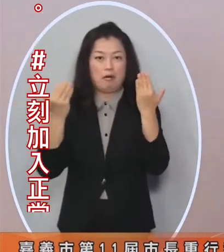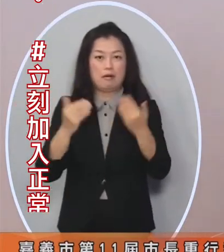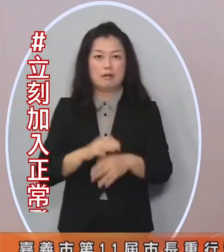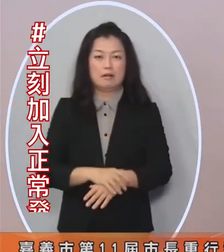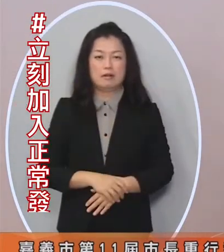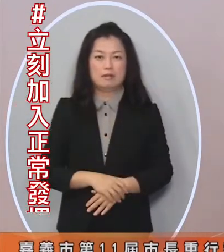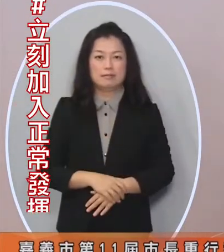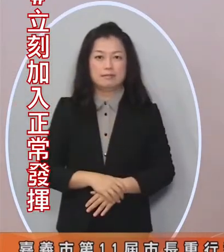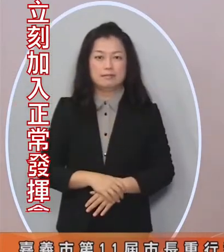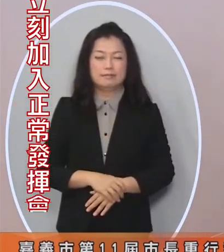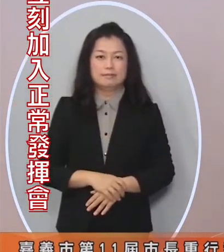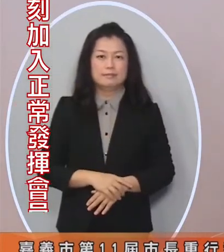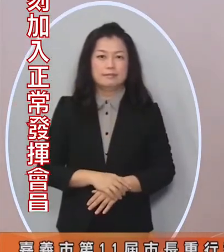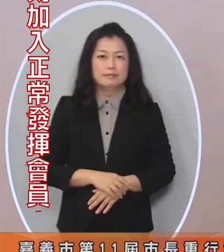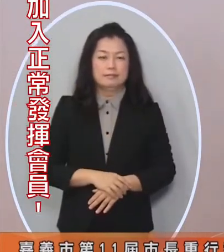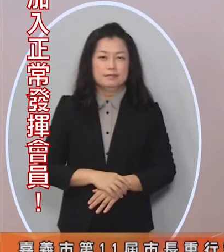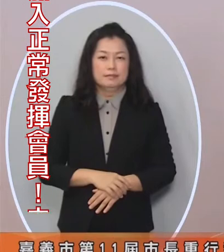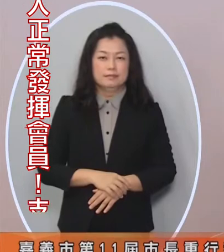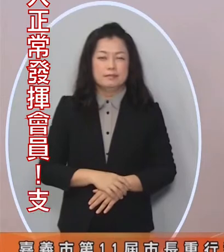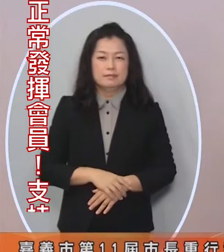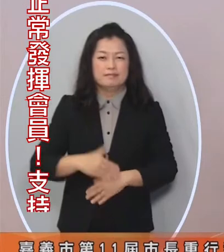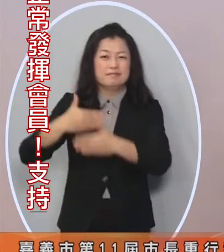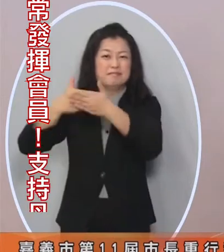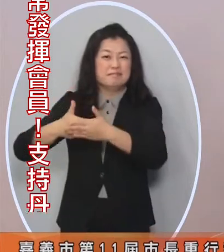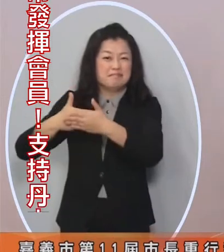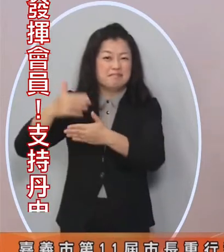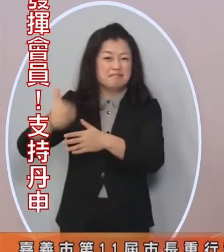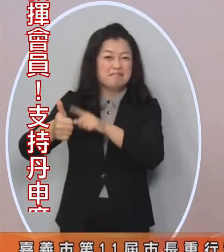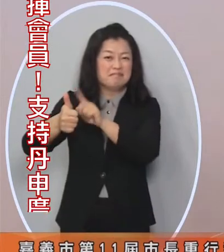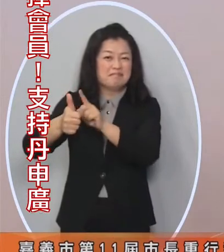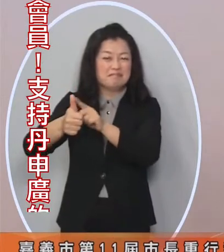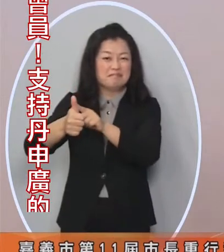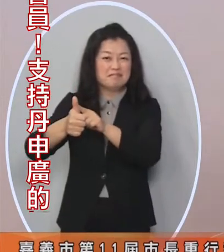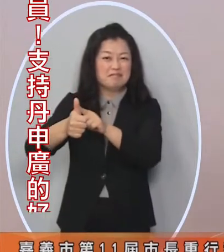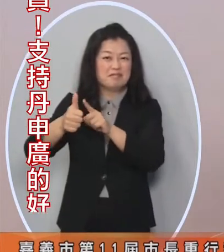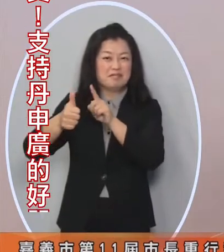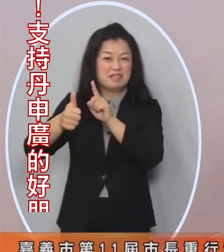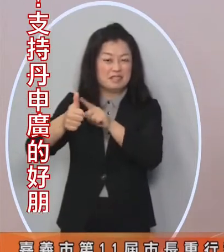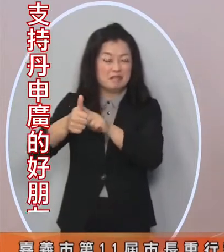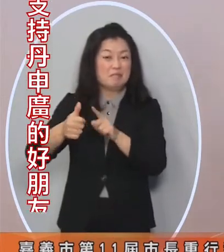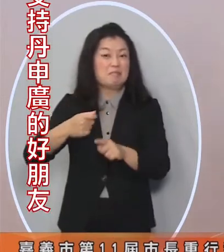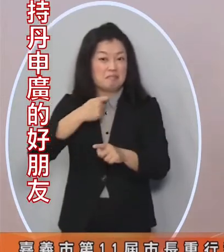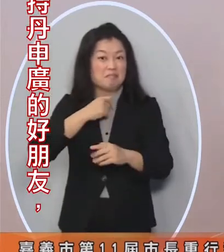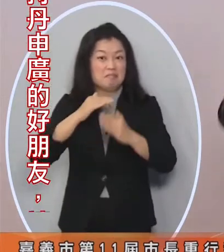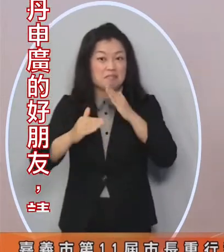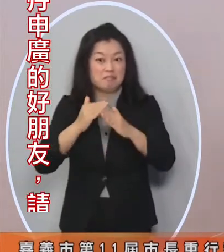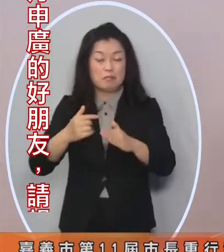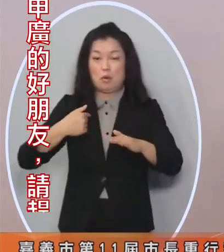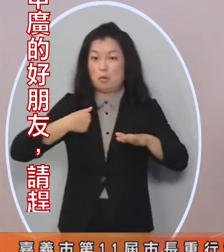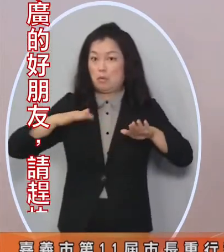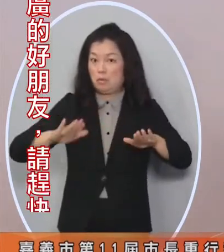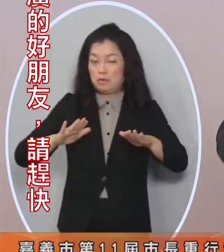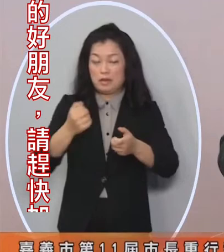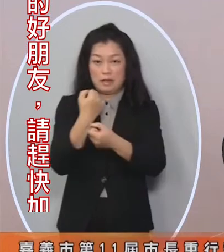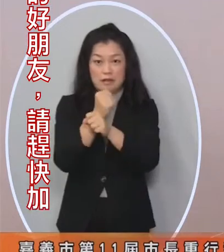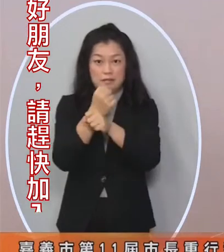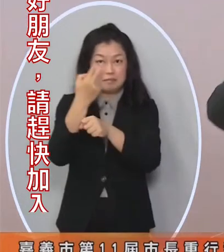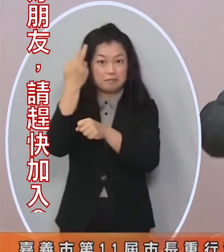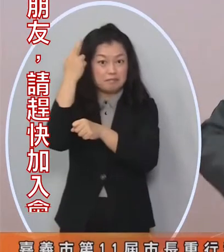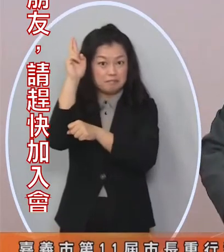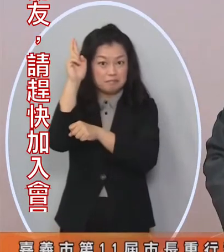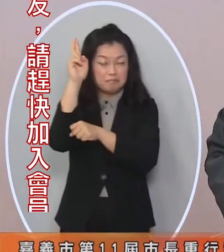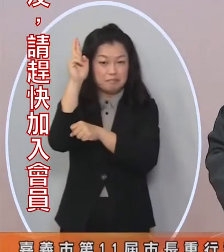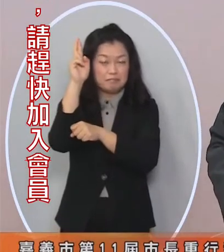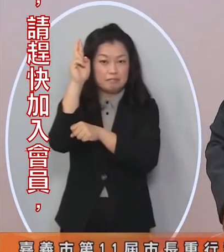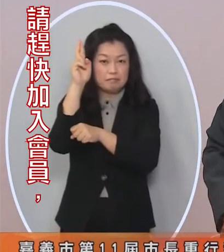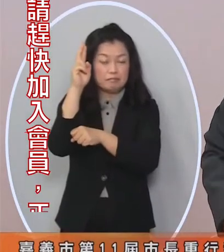习近平是啥物？习近平唔敢拍台湾，是讲伊不爱拍嘞。我即个科普处理，我甲科普迄。